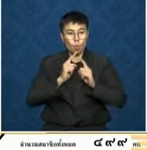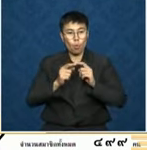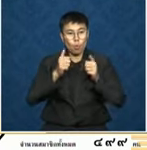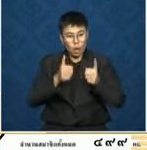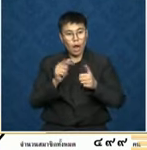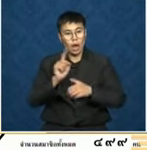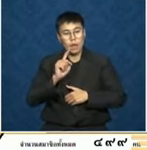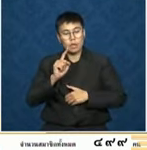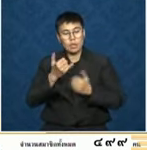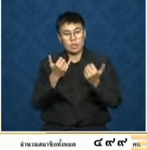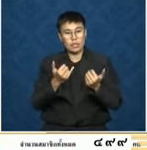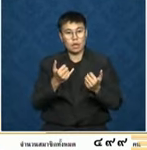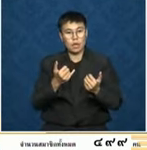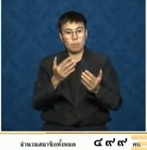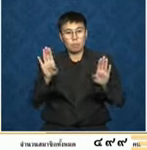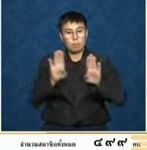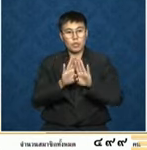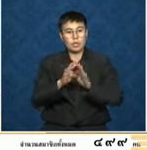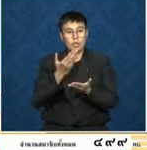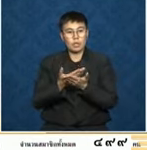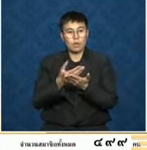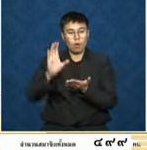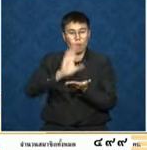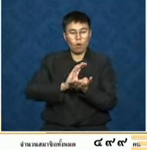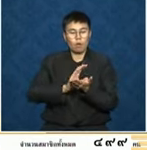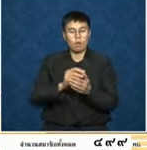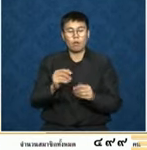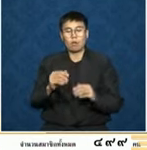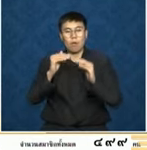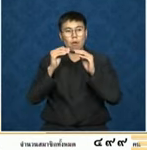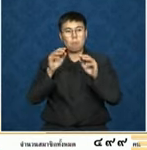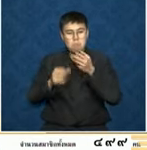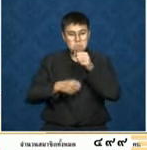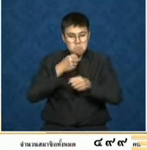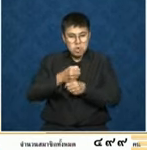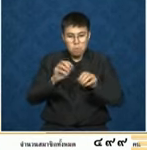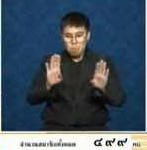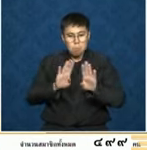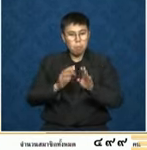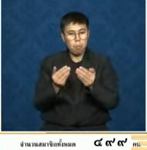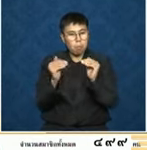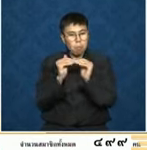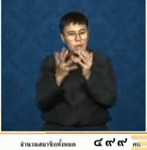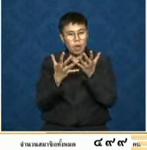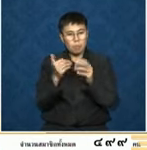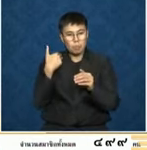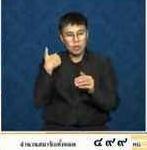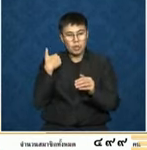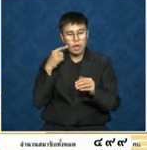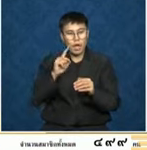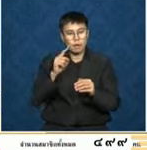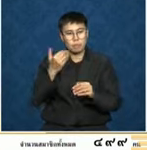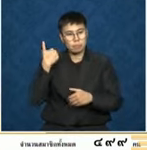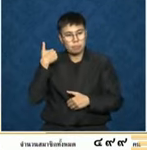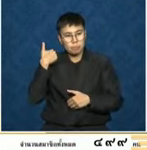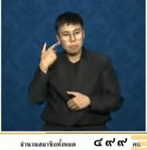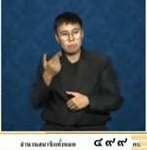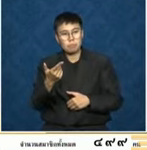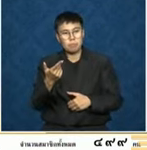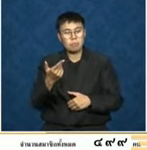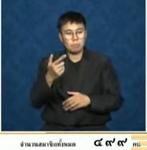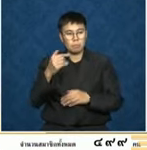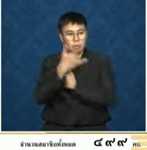าปิดงบวันไหนไม่ต้องมาทําเหลื่อมปีกันนะครับสอดคล้องกับประเทศอื่นๆนะครับก็มีหลายประเทศเดี๋ยวจะมีในหน้าถัดไปนะครับว่าเ